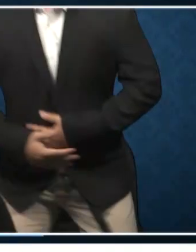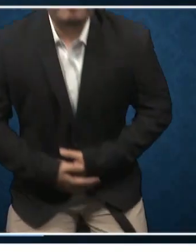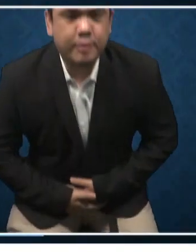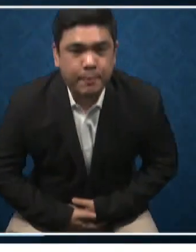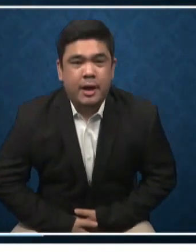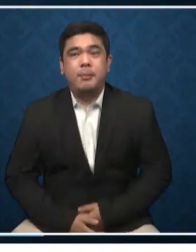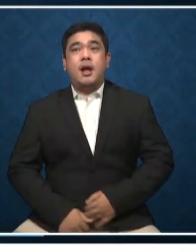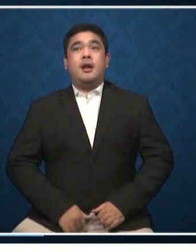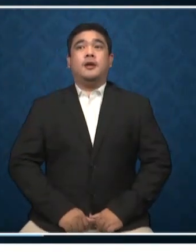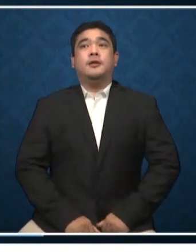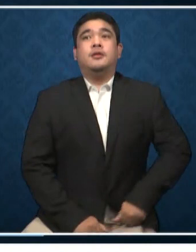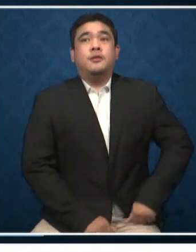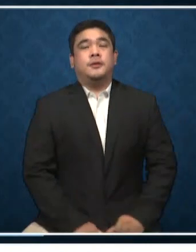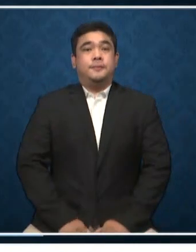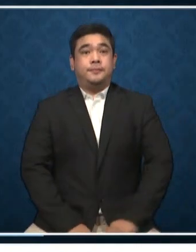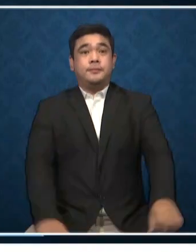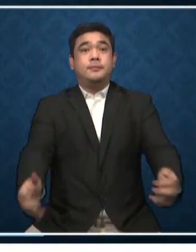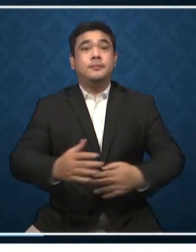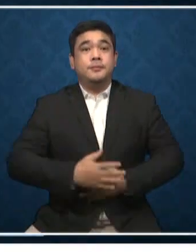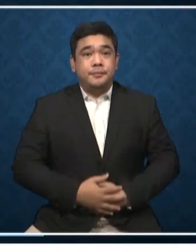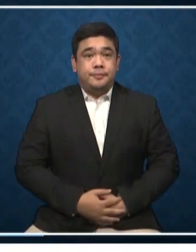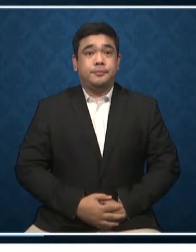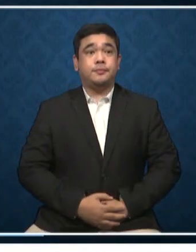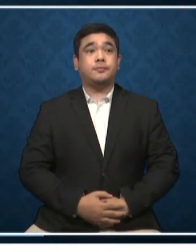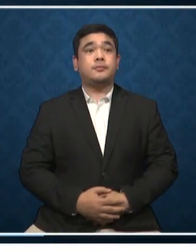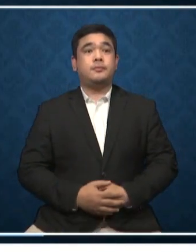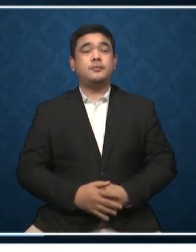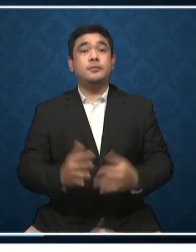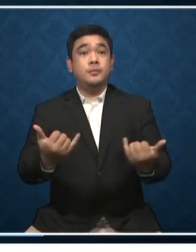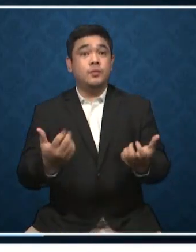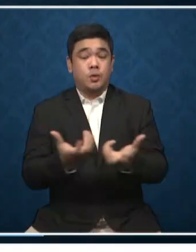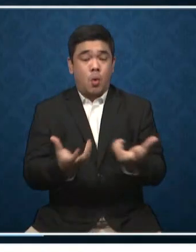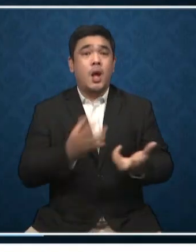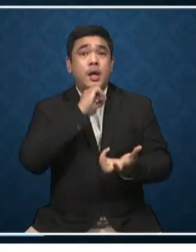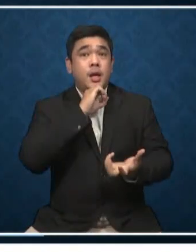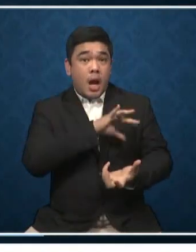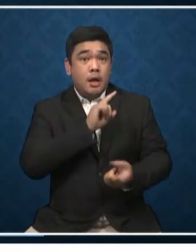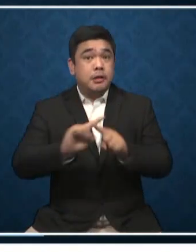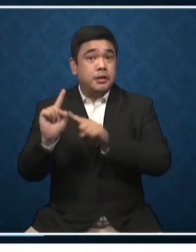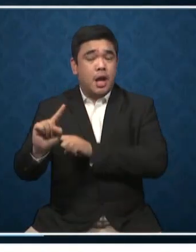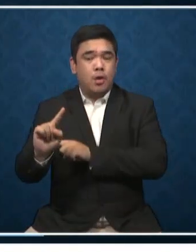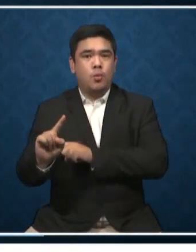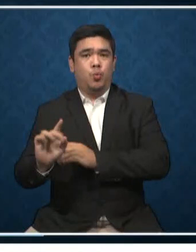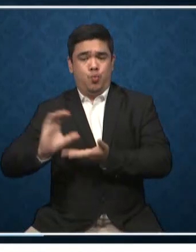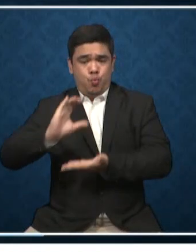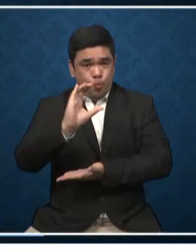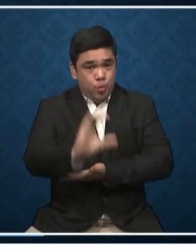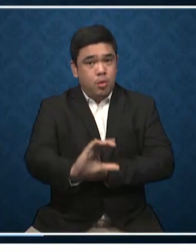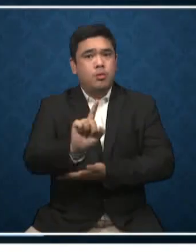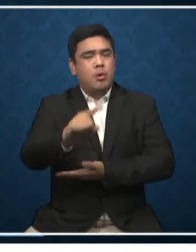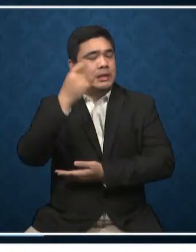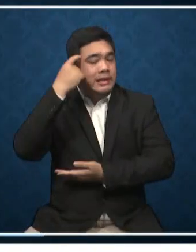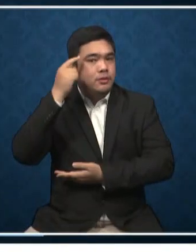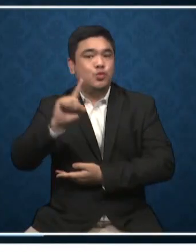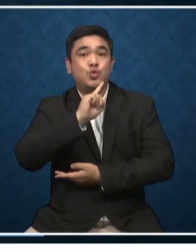ทุนขึมาโดยผู้ปกบการณถ้มาประอบการณ 105-106รีไเคิลขยัษของเสียนตรายคุจะตองสมทบปุงจนวหนึ่งเพื่เปการการ